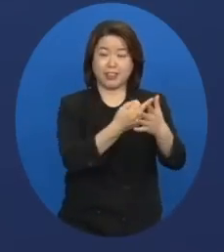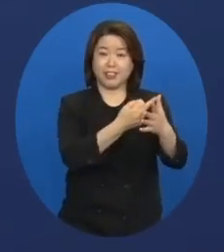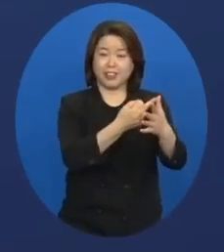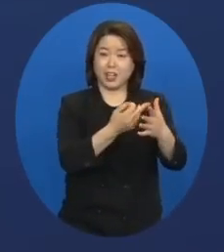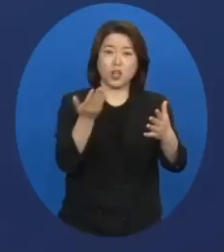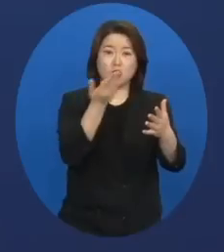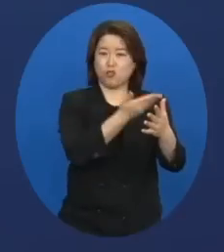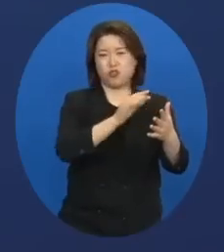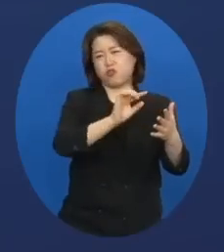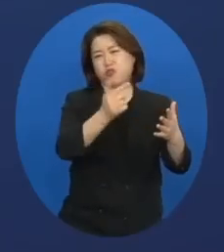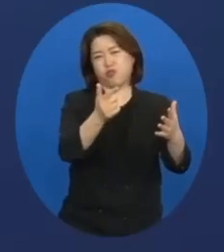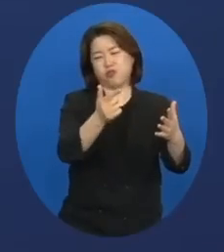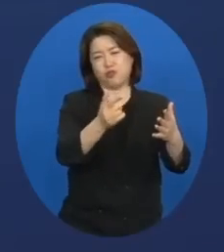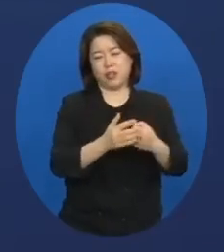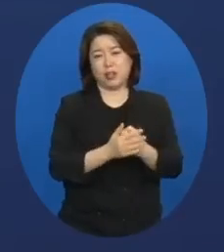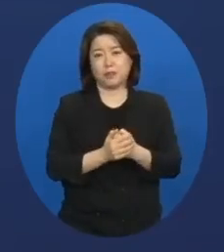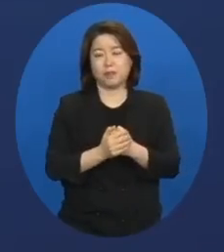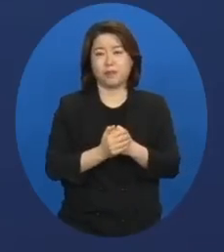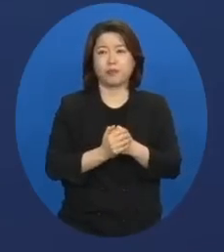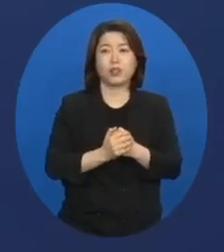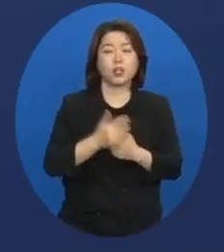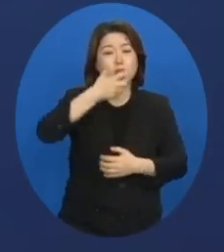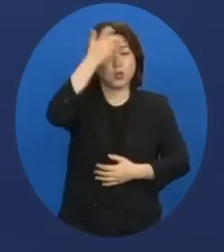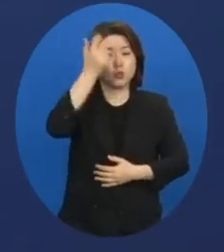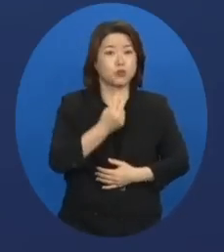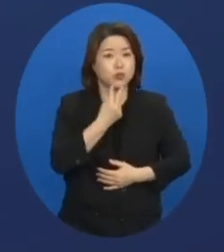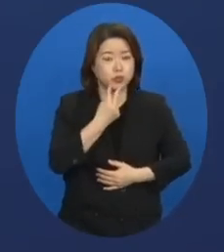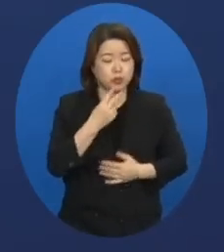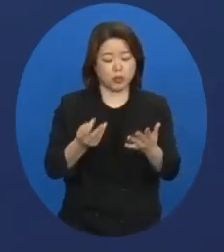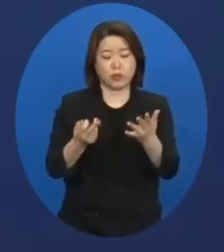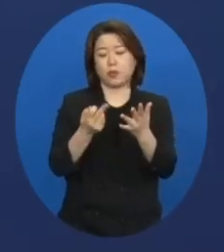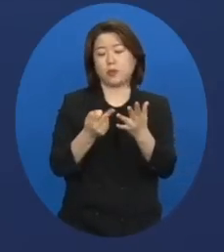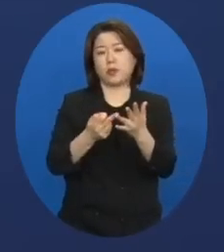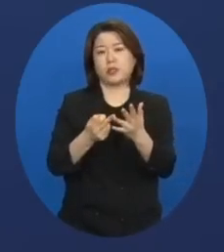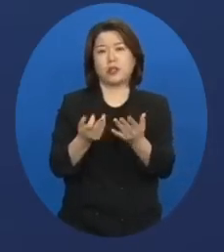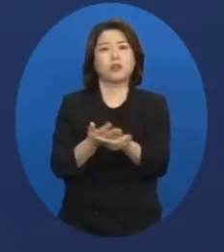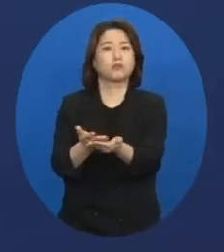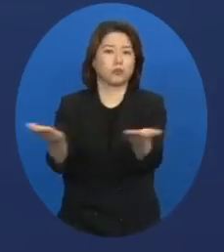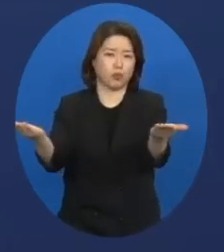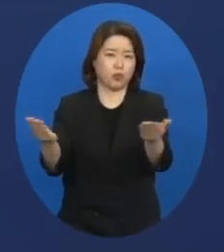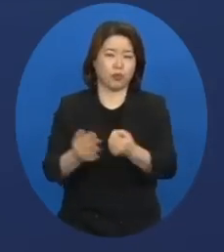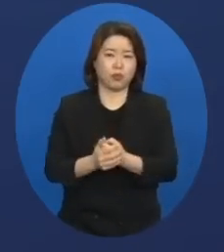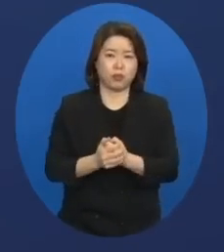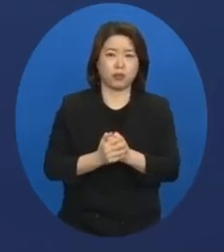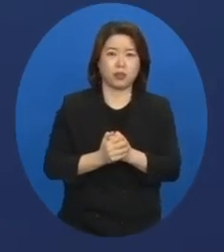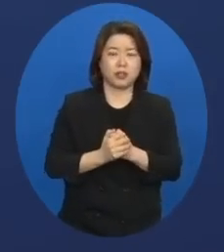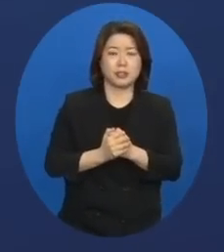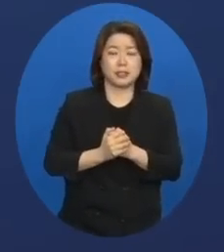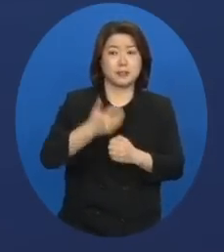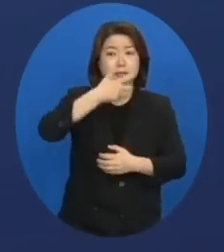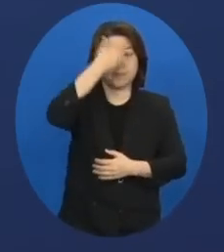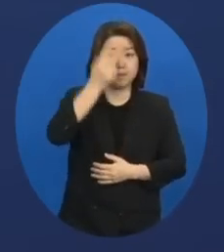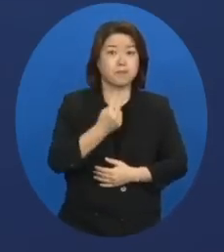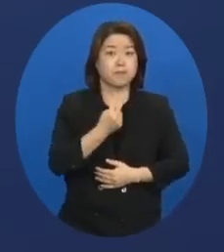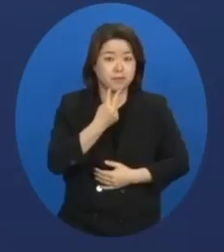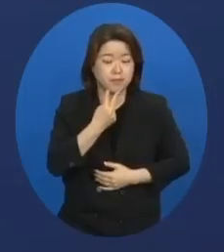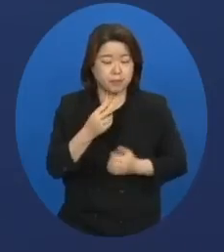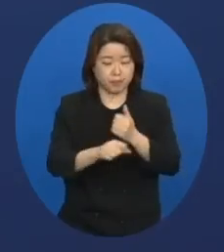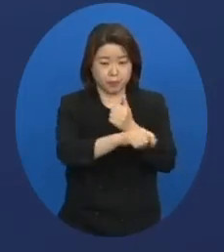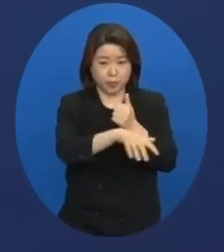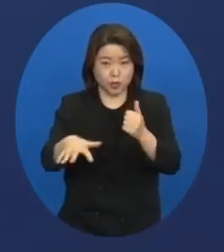주지 아니하고 요셉과 유다 지파에게 줍니다. 근데 이 요셉 지파에게는